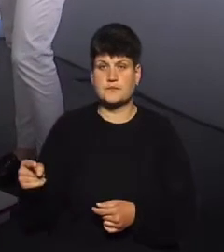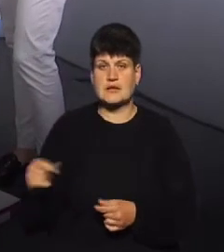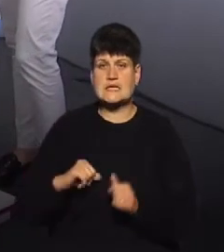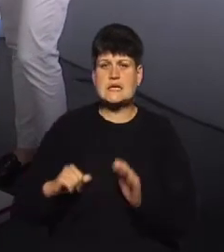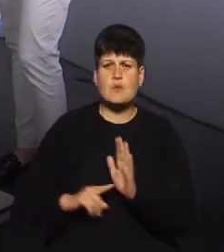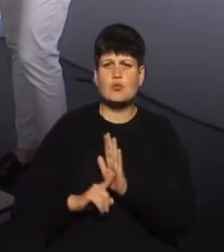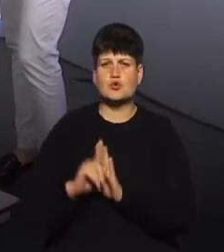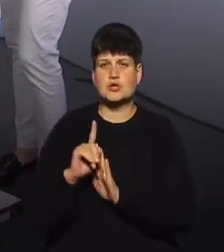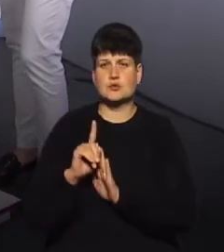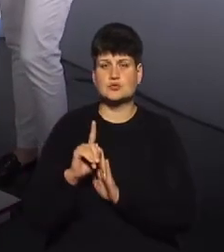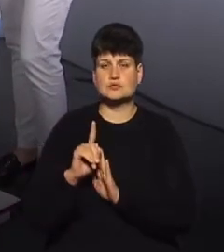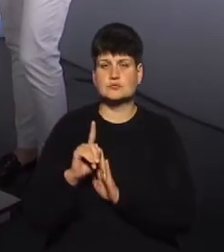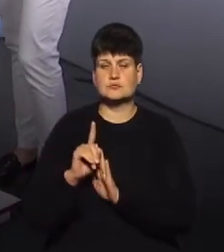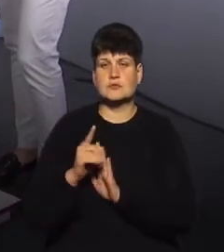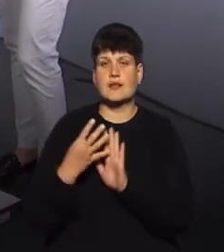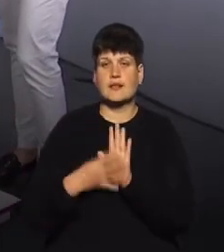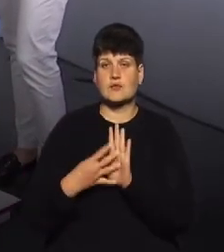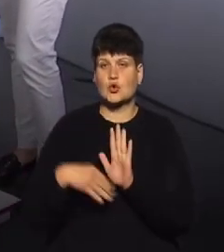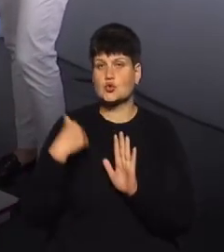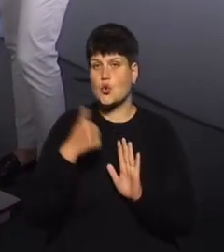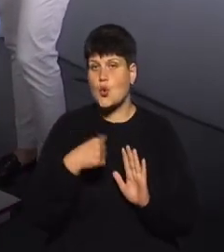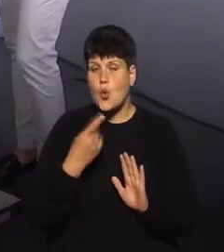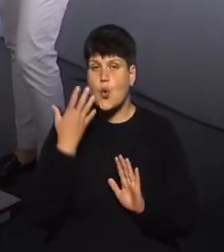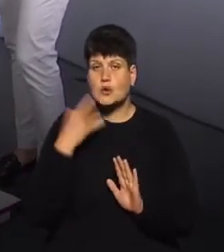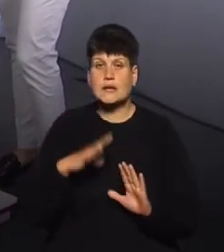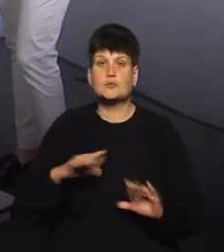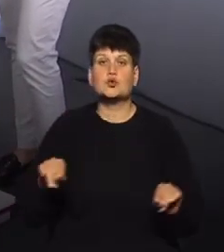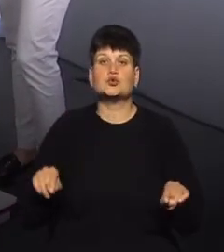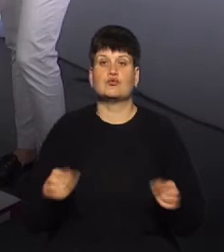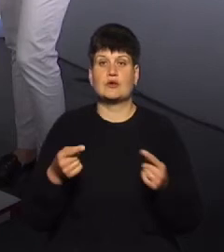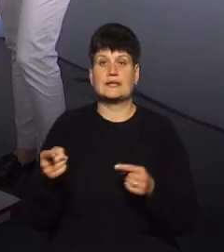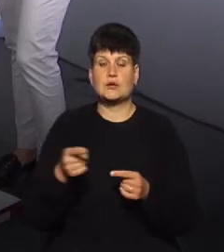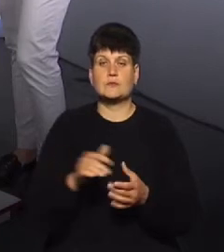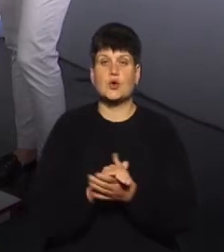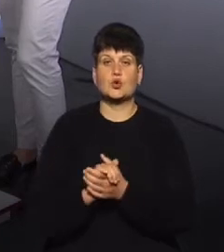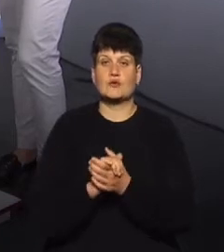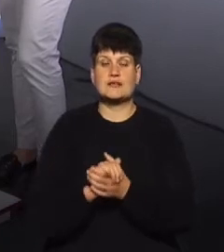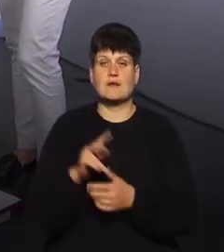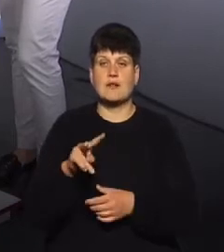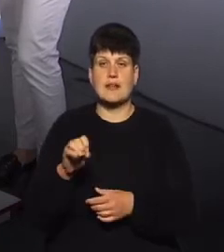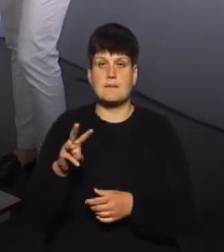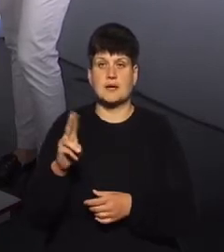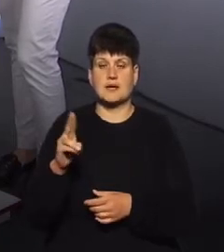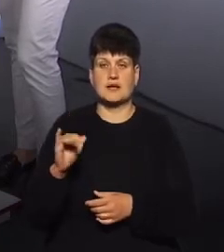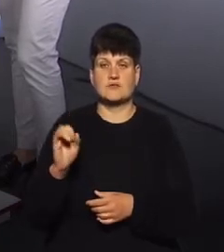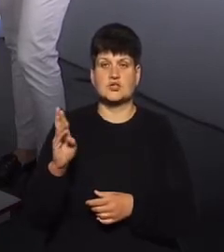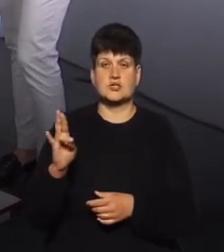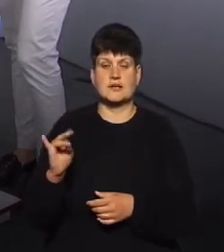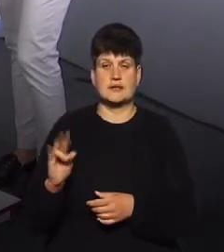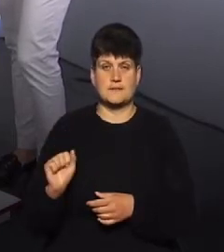року. 90-го року, коли було створено Тернопільське товариство «Лемківщина». Спочатку воно